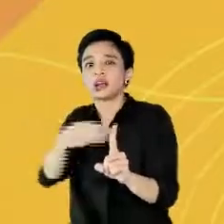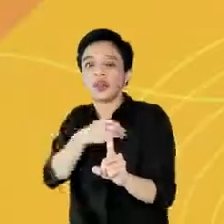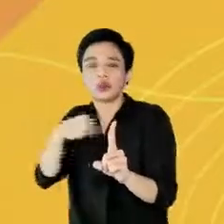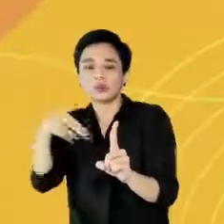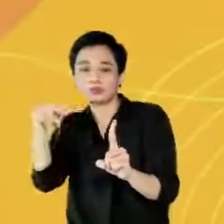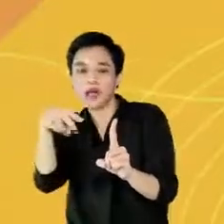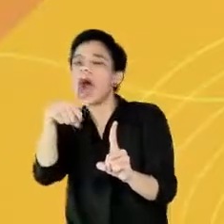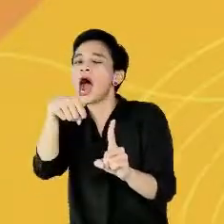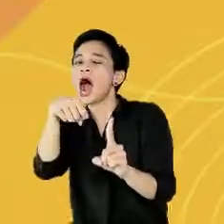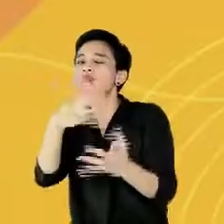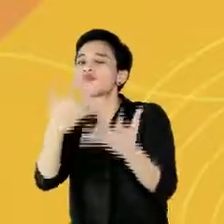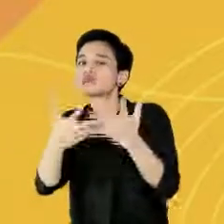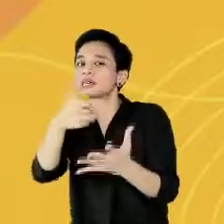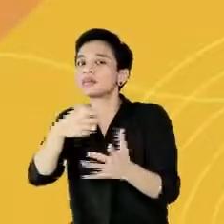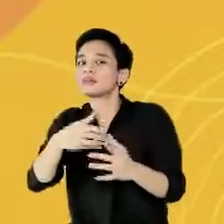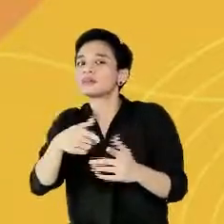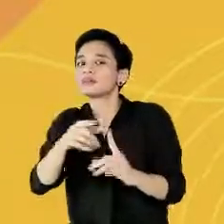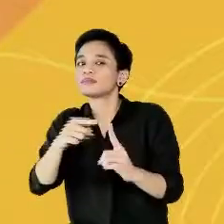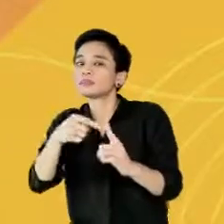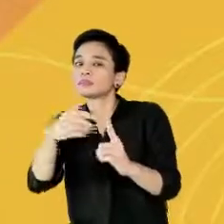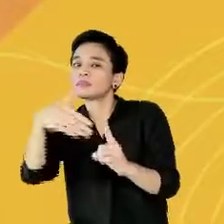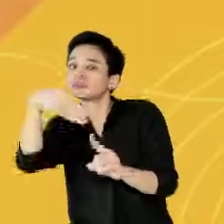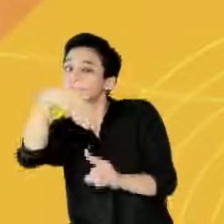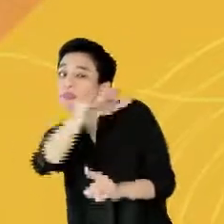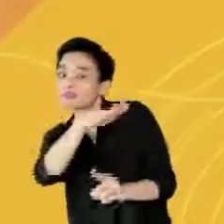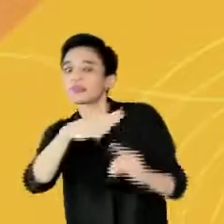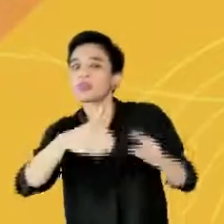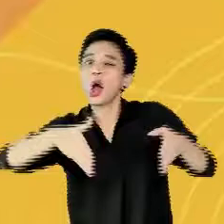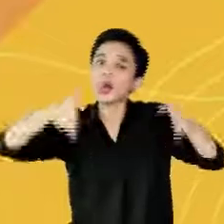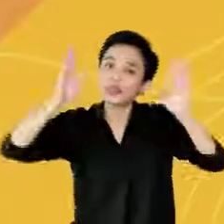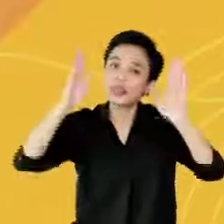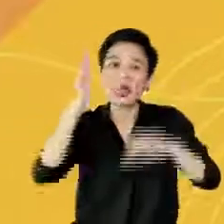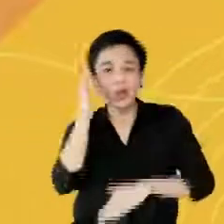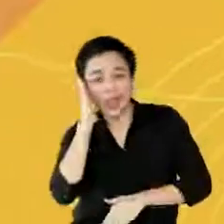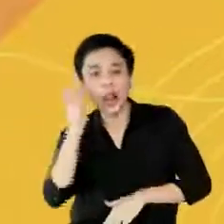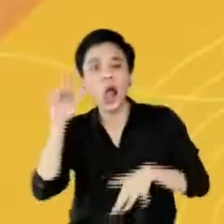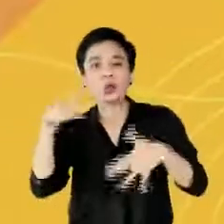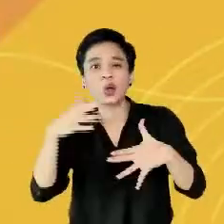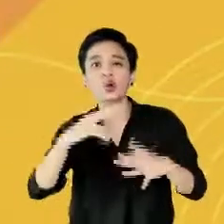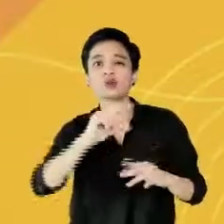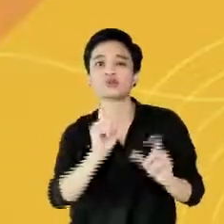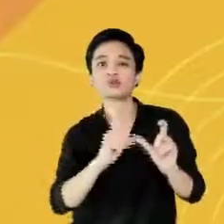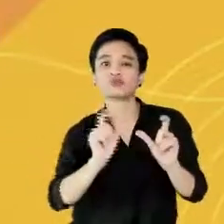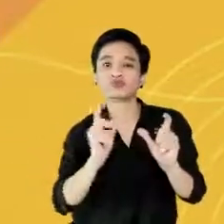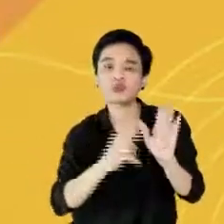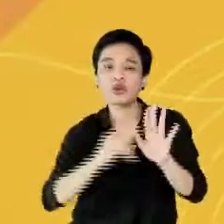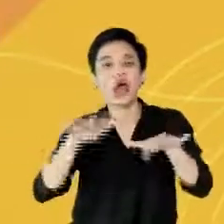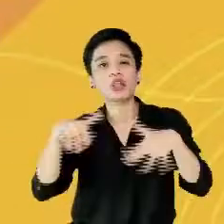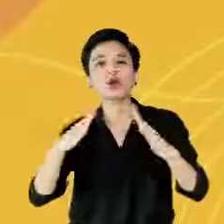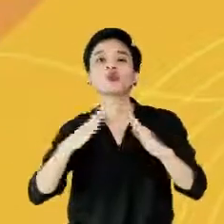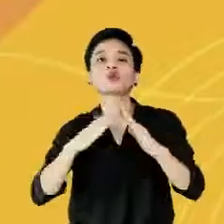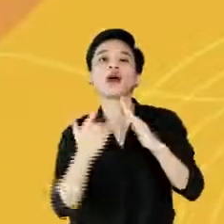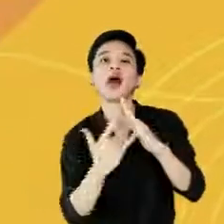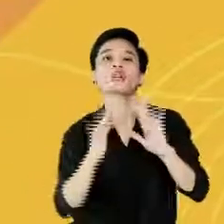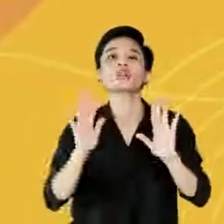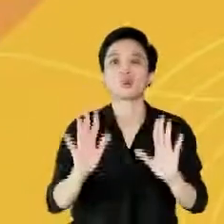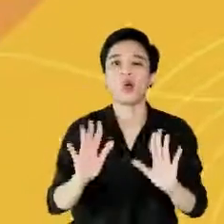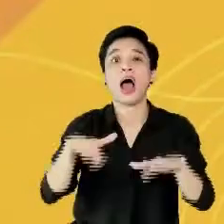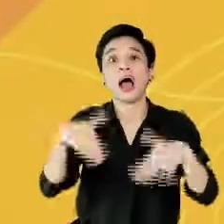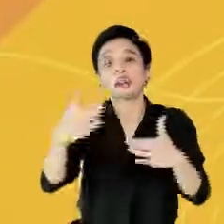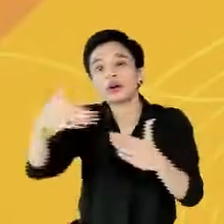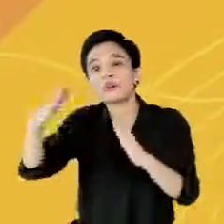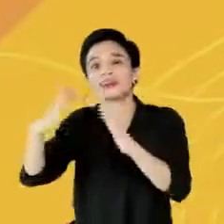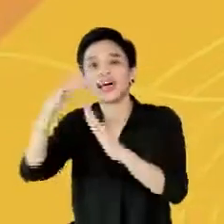dilakukan surasi terkendali di hotel atau Wisma atau tangki dynagraph atau cukup di rumah atau harus ke rumah sakit